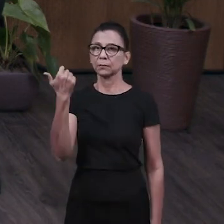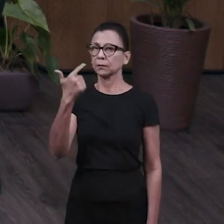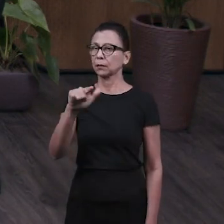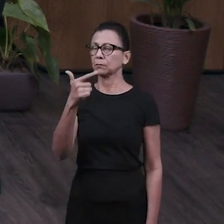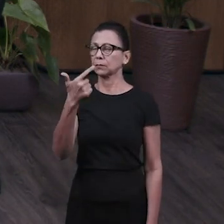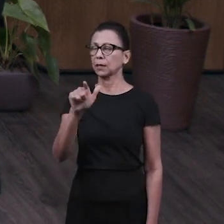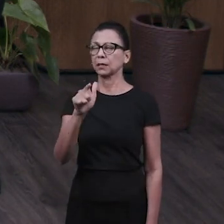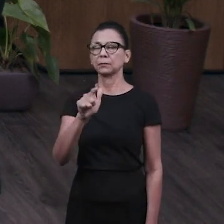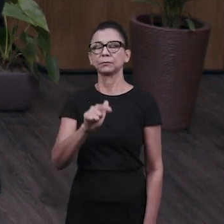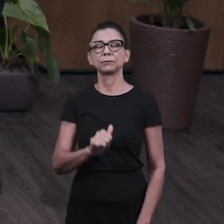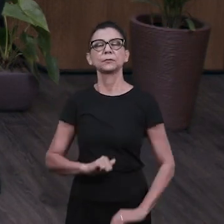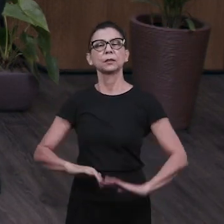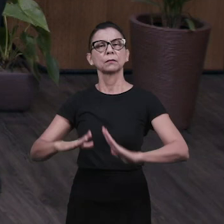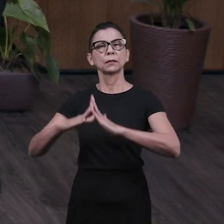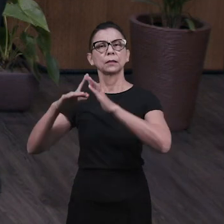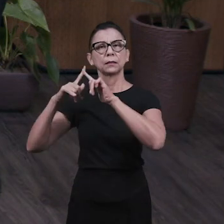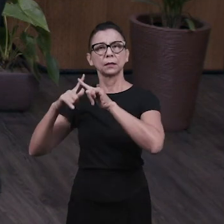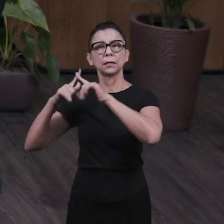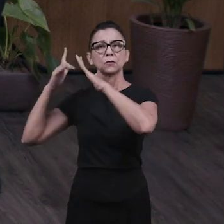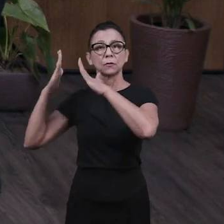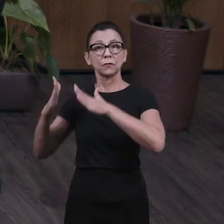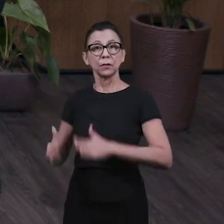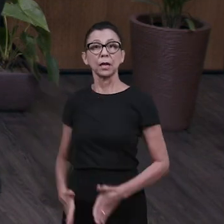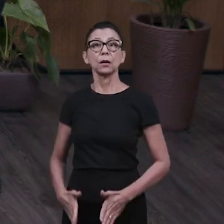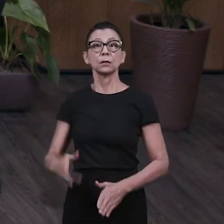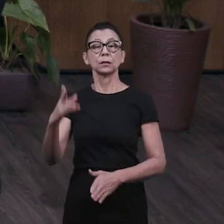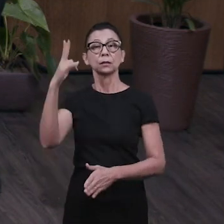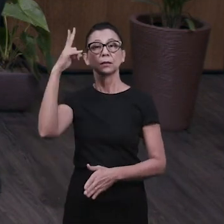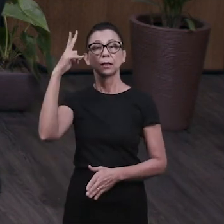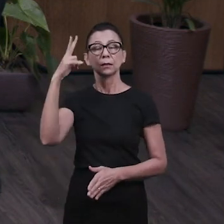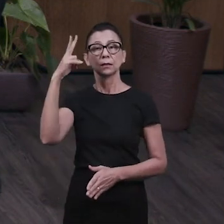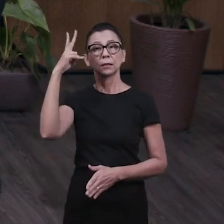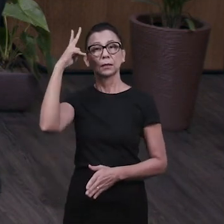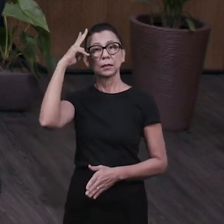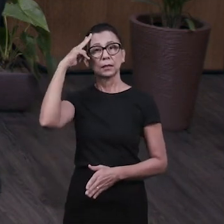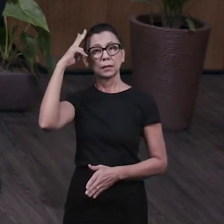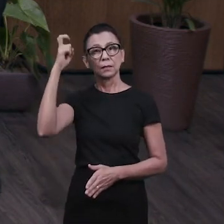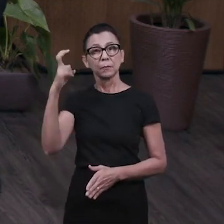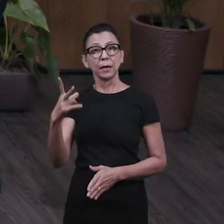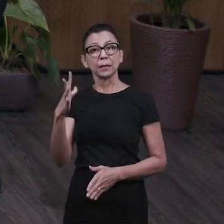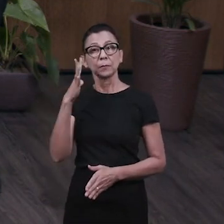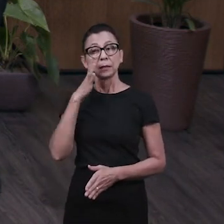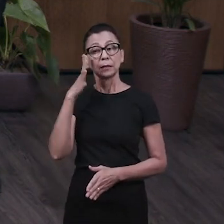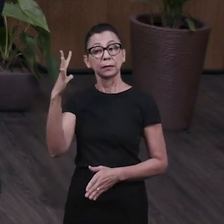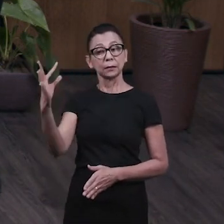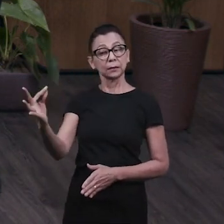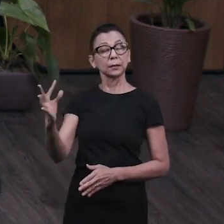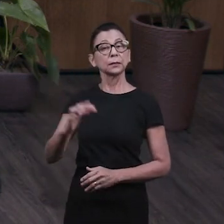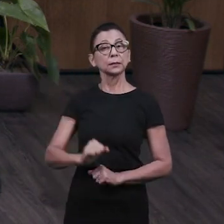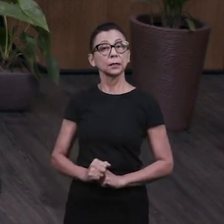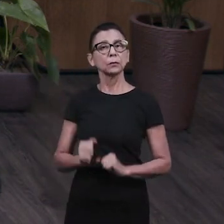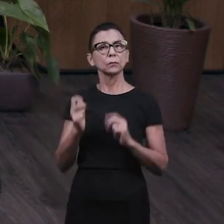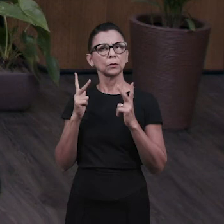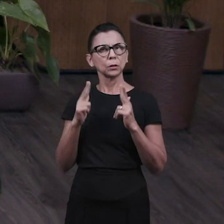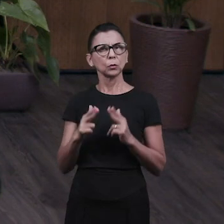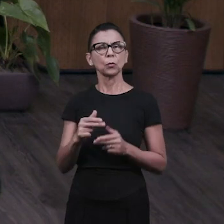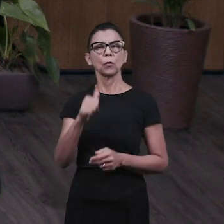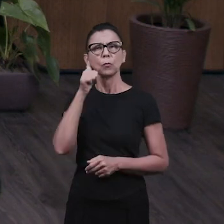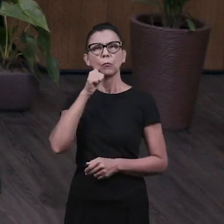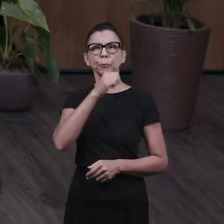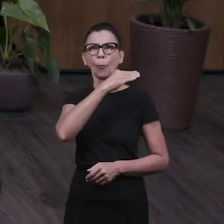L'Église, elle doit être prête comme une vierge pure, celle qui se prépare pour la rencontre avec son